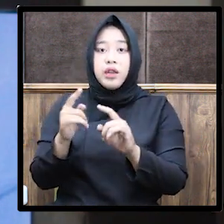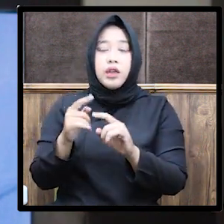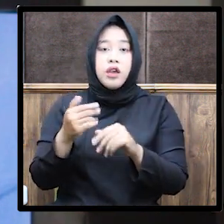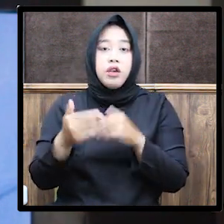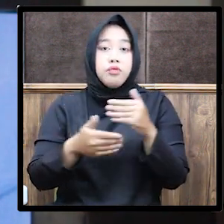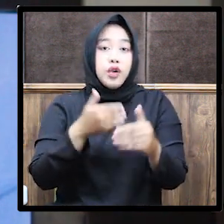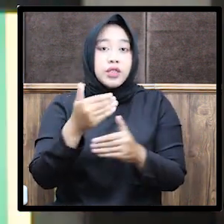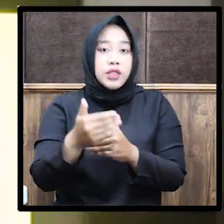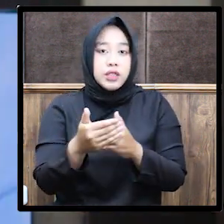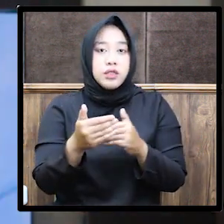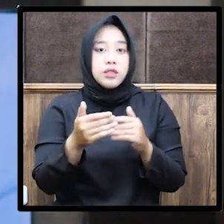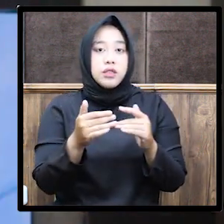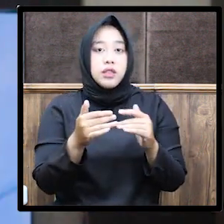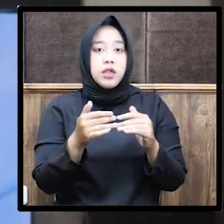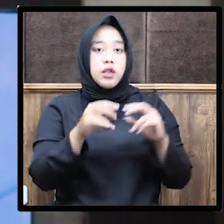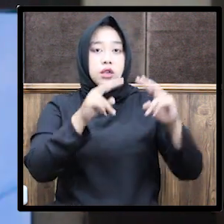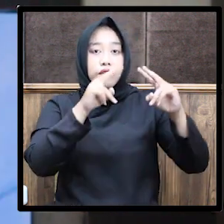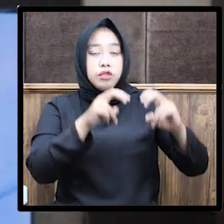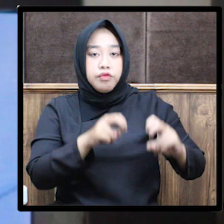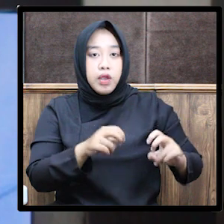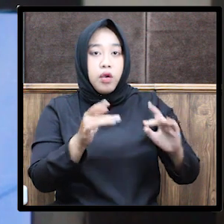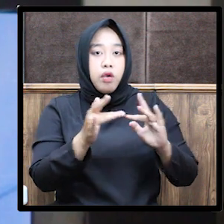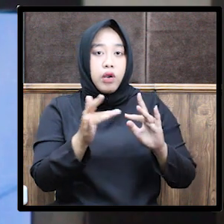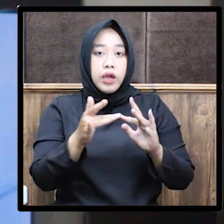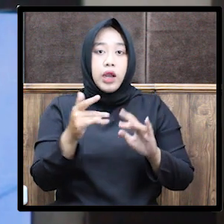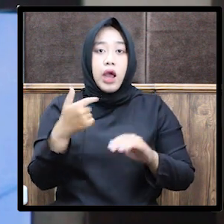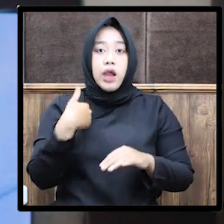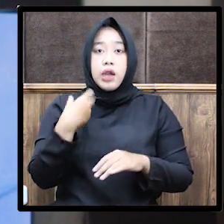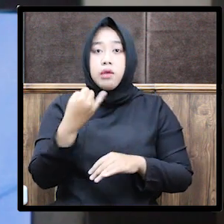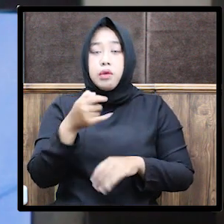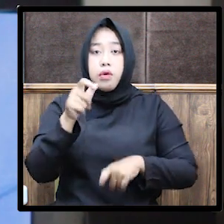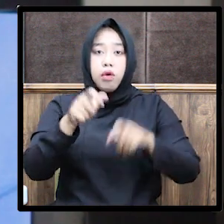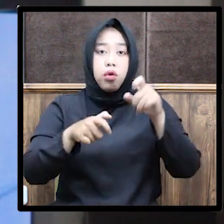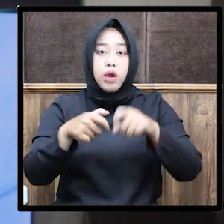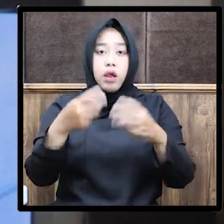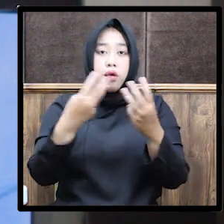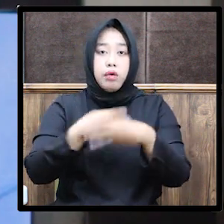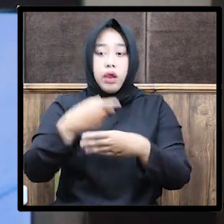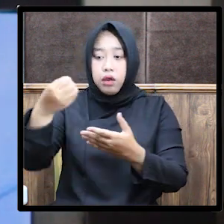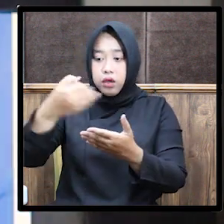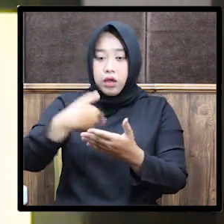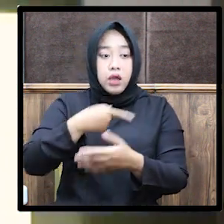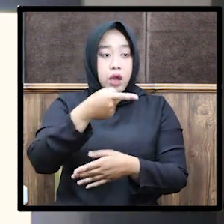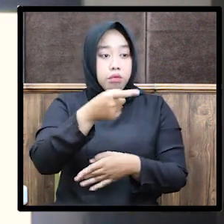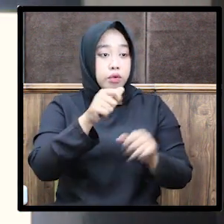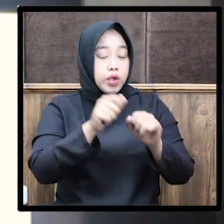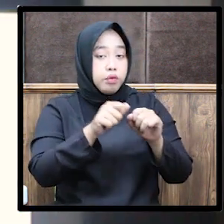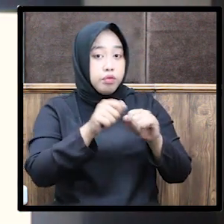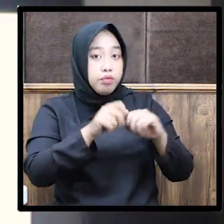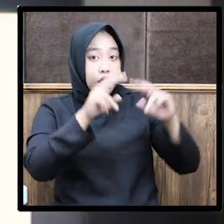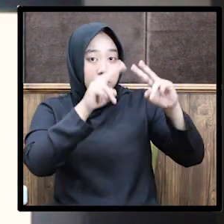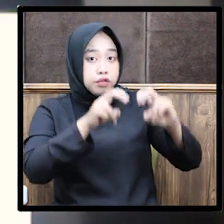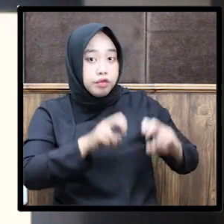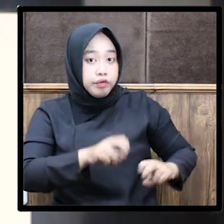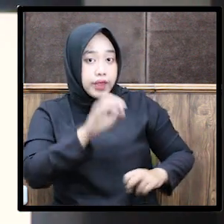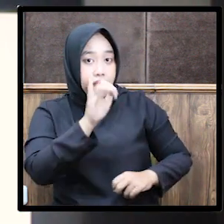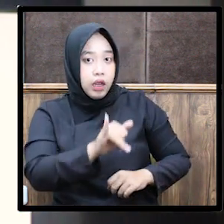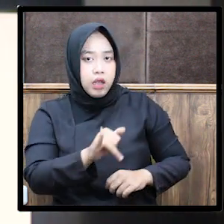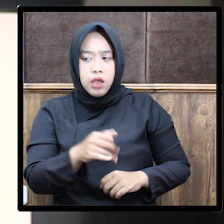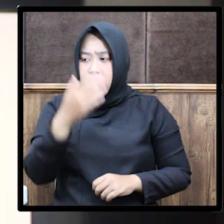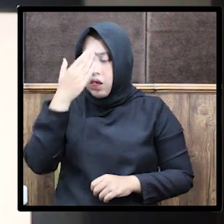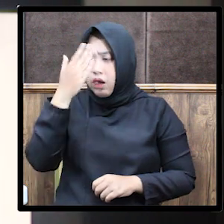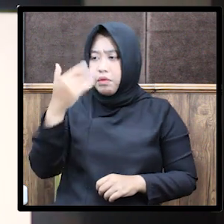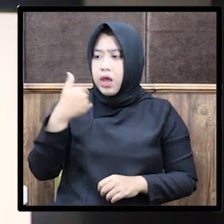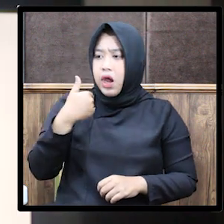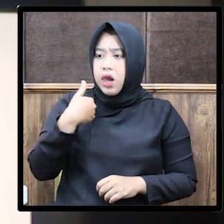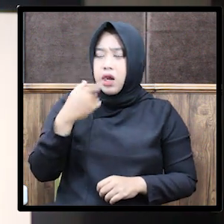survei itu mereka WA ke saya, "Mas, ini sampean yang mengadakan survei ya? Ini kok apa namanya ada pertanyaan